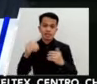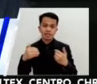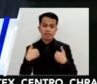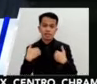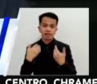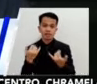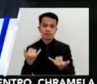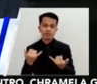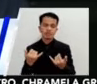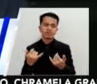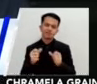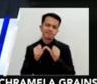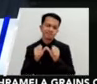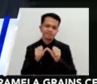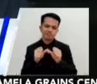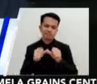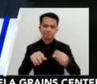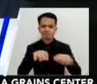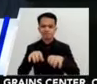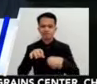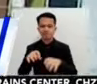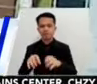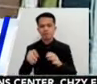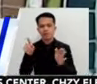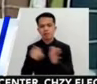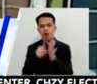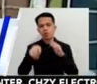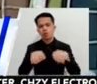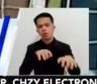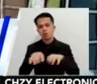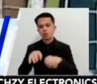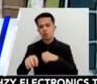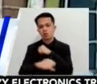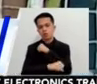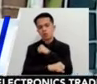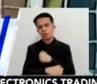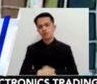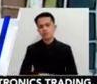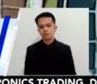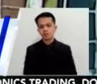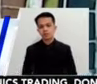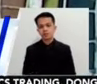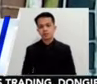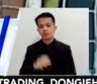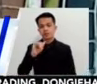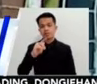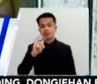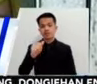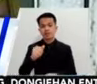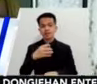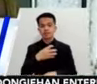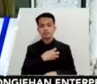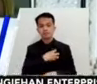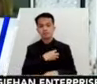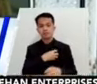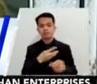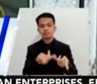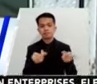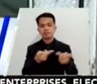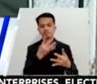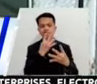ginagawang illegal activities na pagnanakaw sa kain municipal police station susp